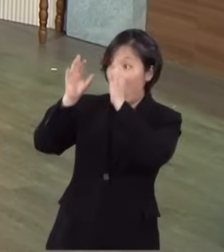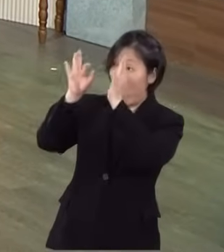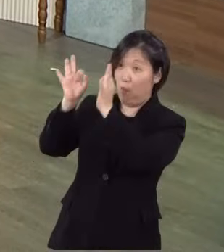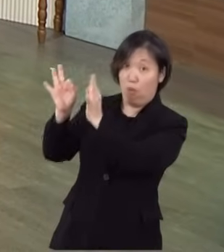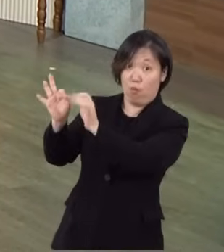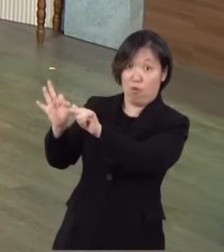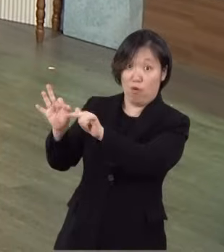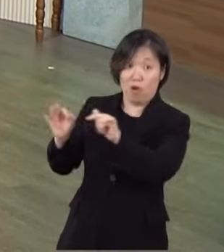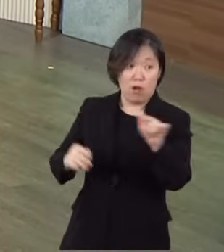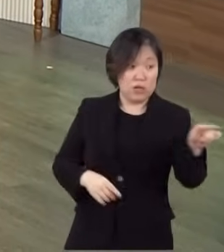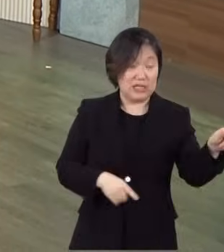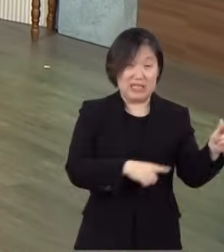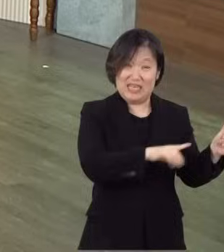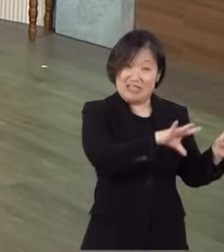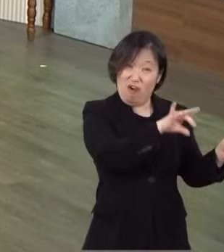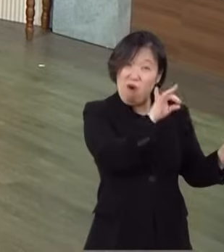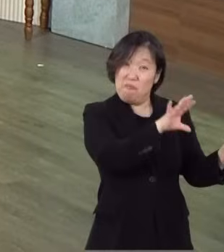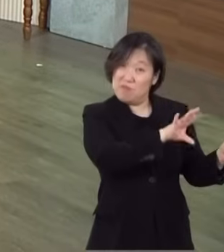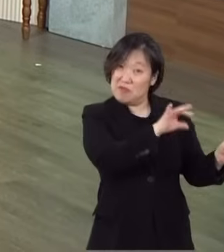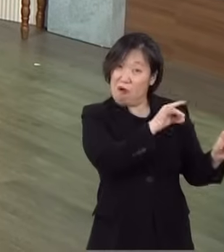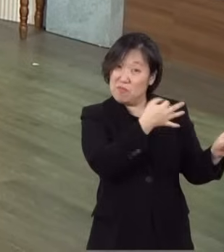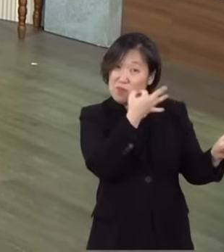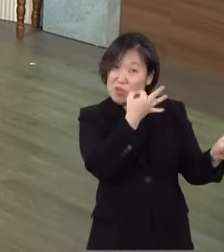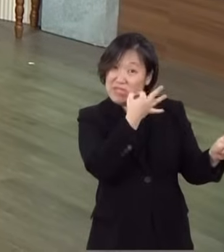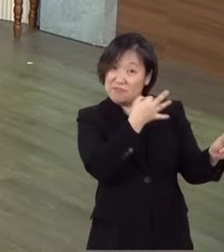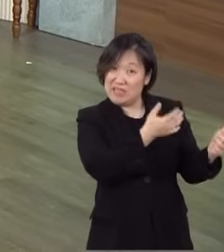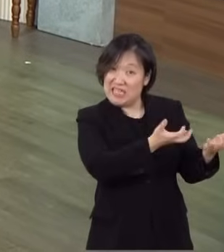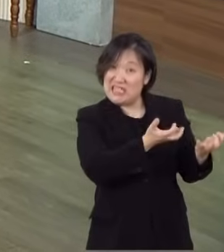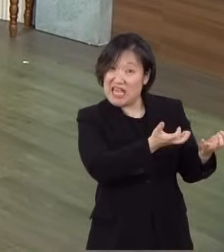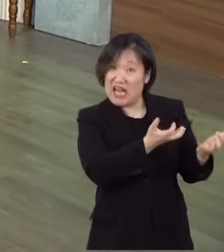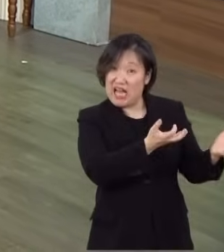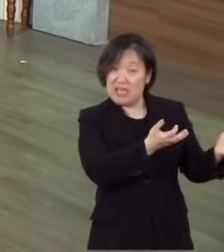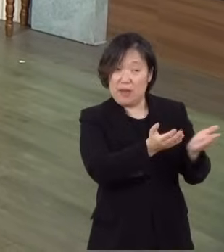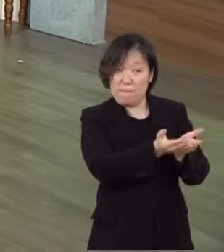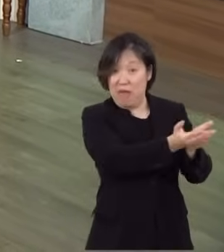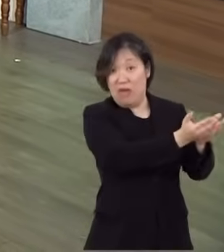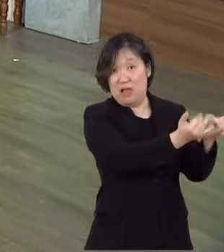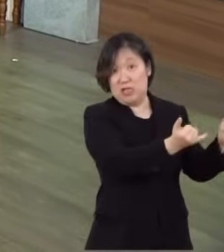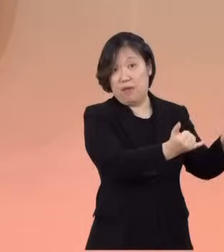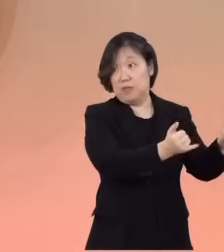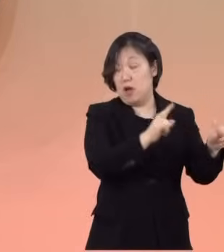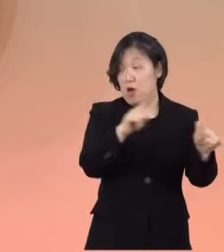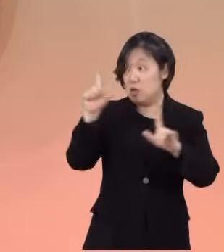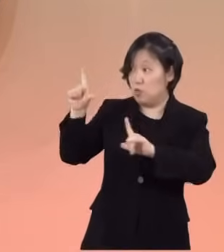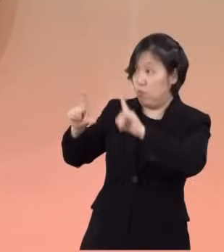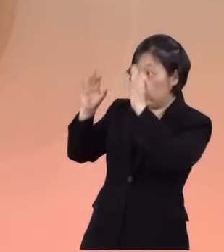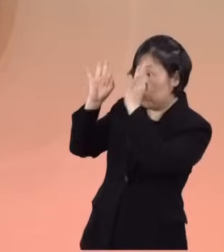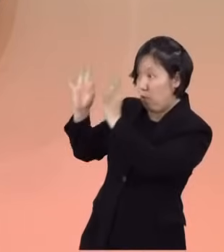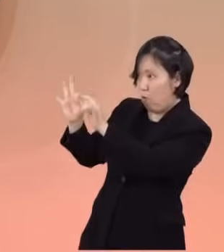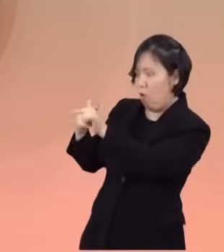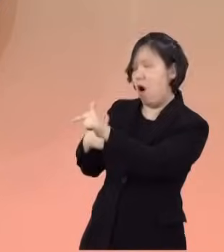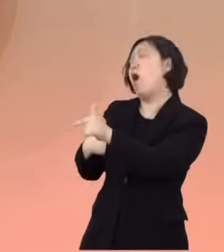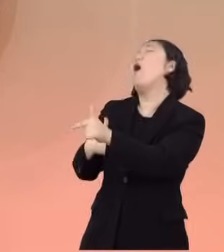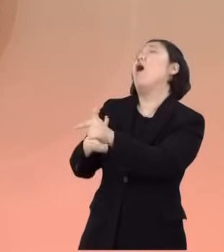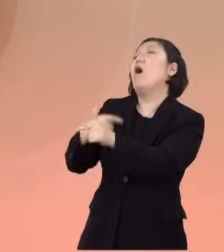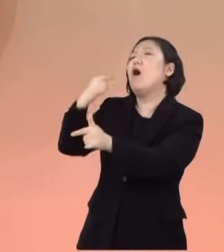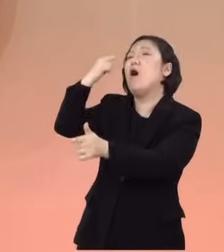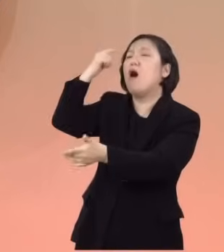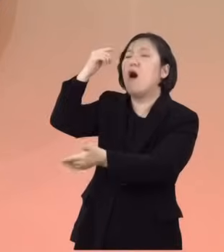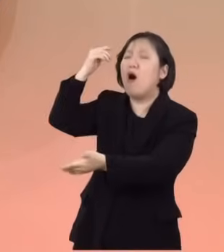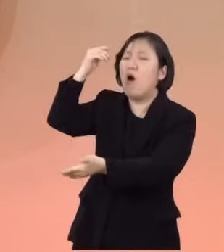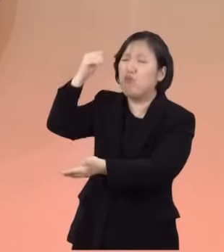지켜보게 된 그 인색하고 욕심 많았던 뱃사공이 마음에서 엄청난